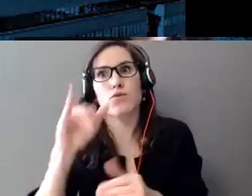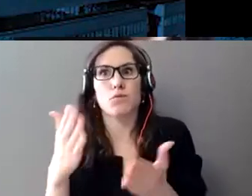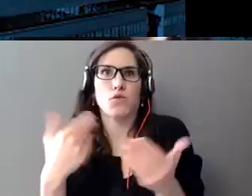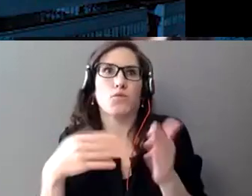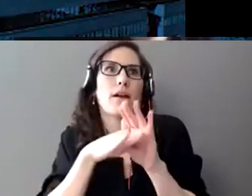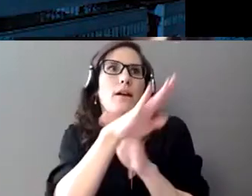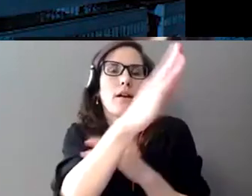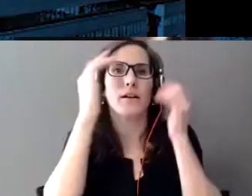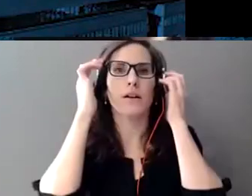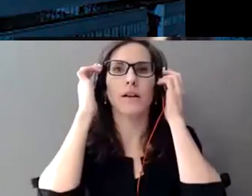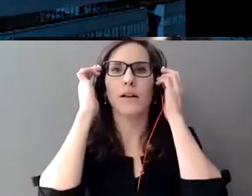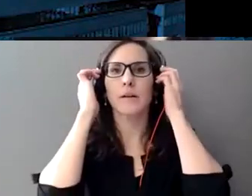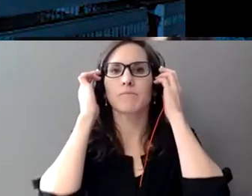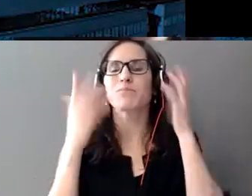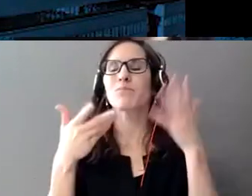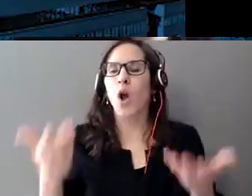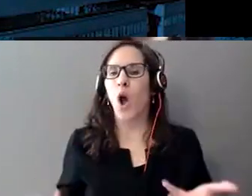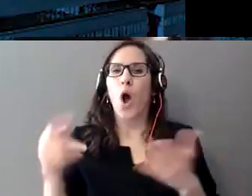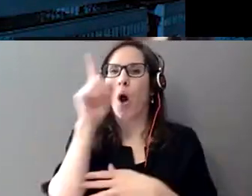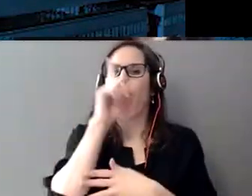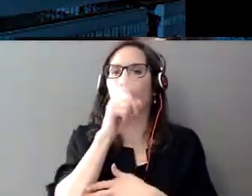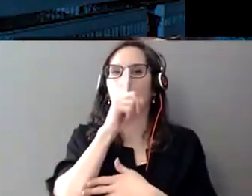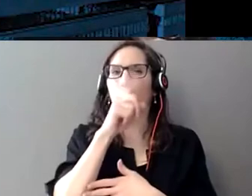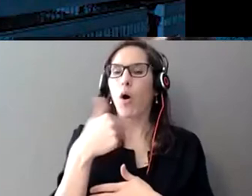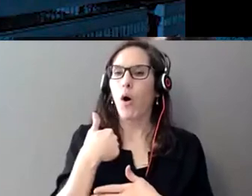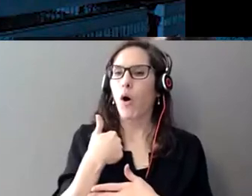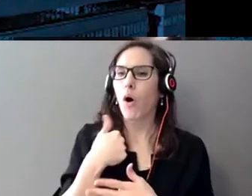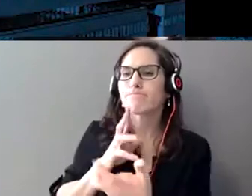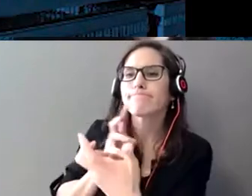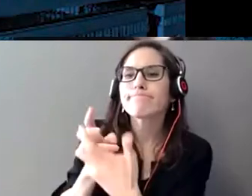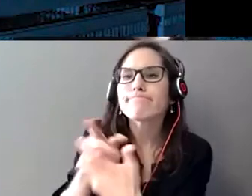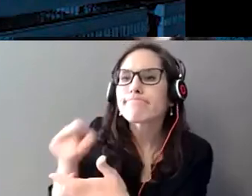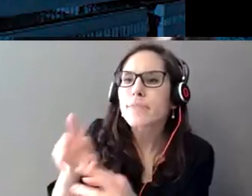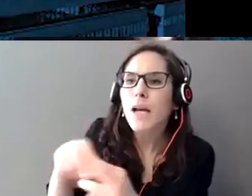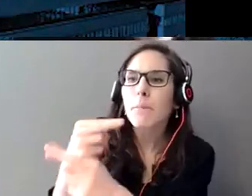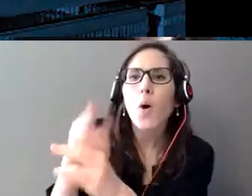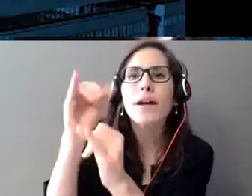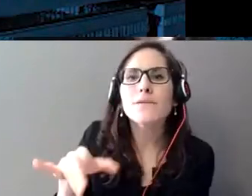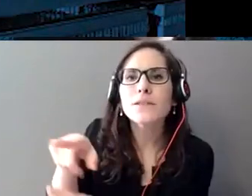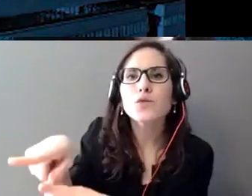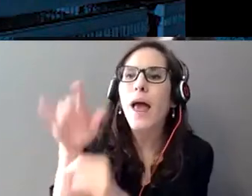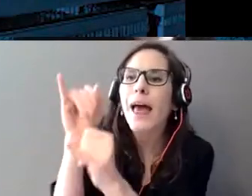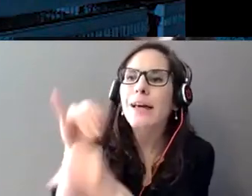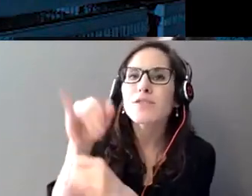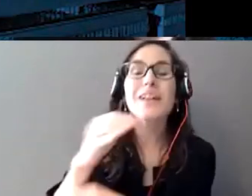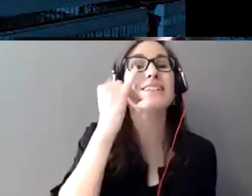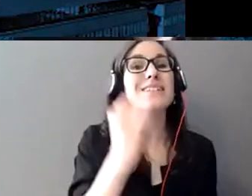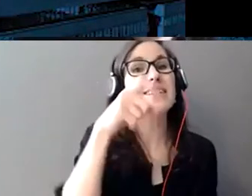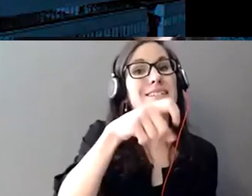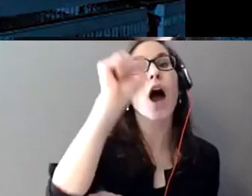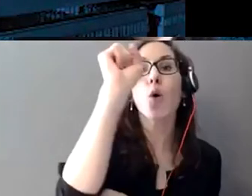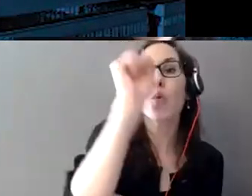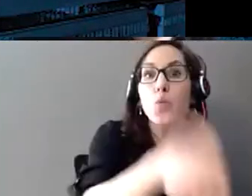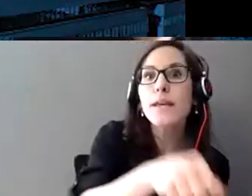uniquement à l'individu dans une perspective individuelle si besoin est oui on doit travailler sur les